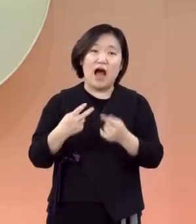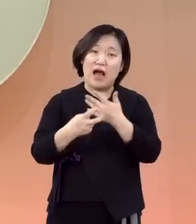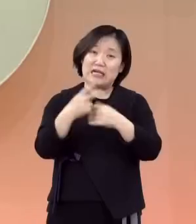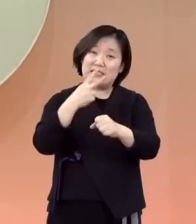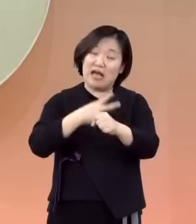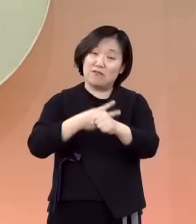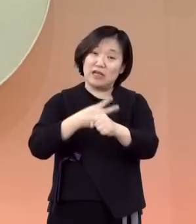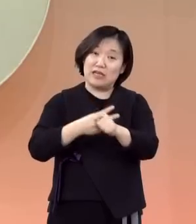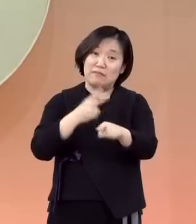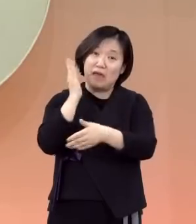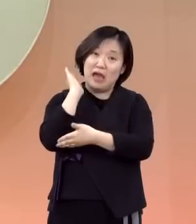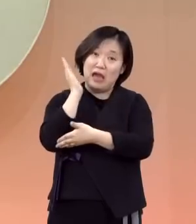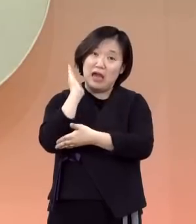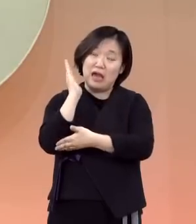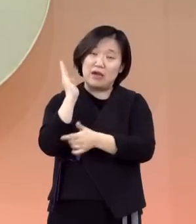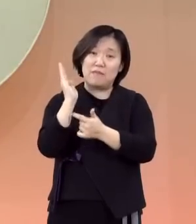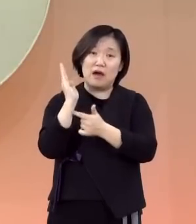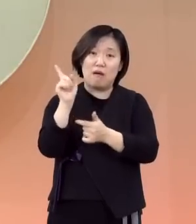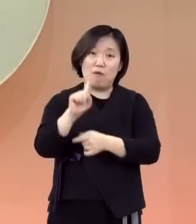는 의사